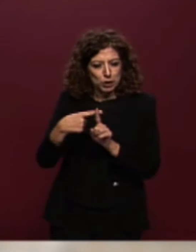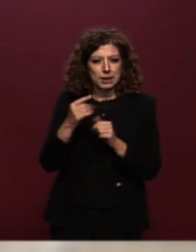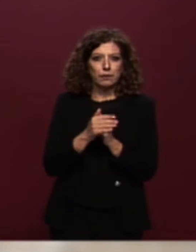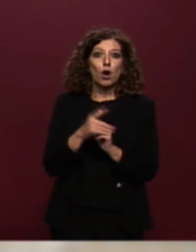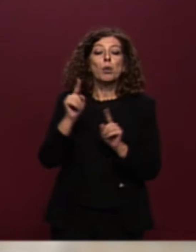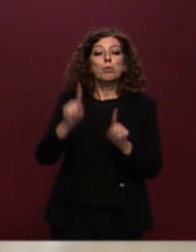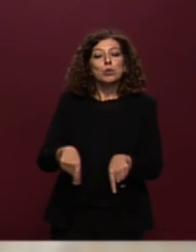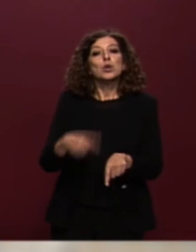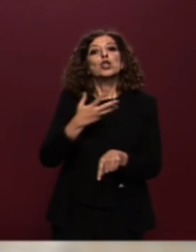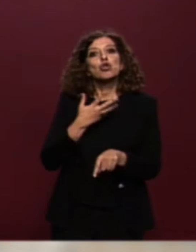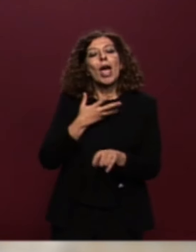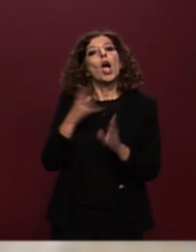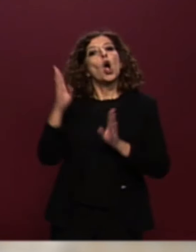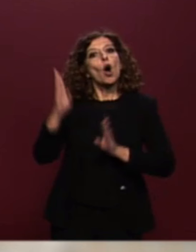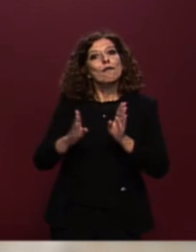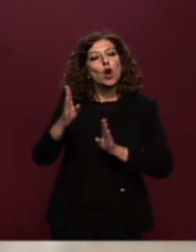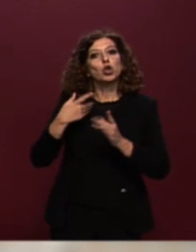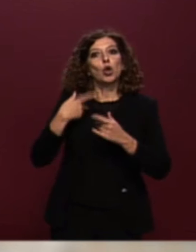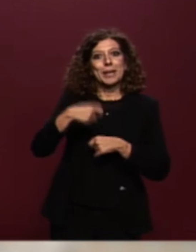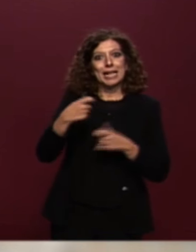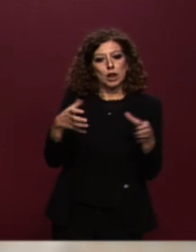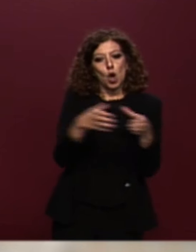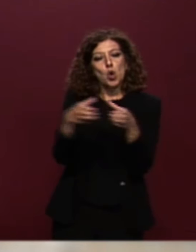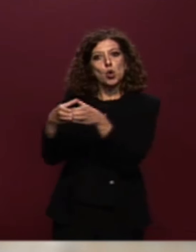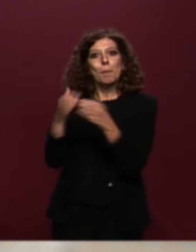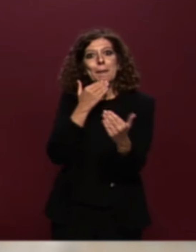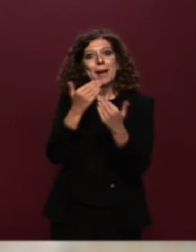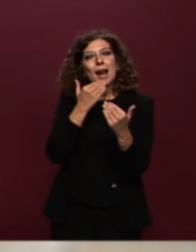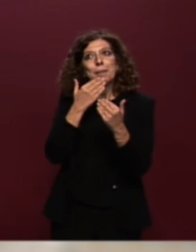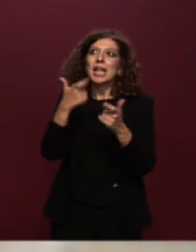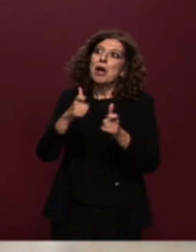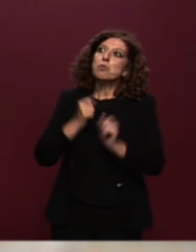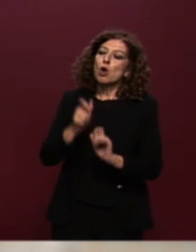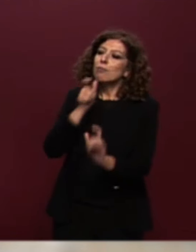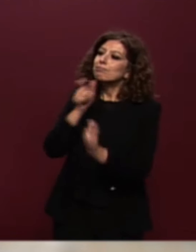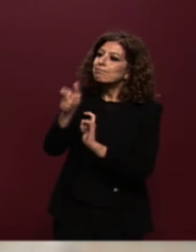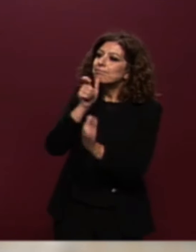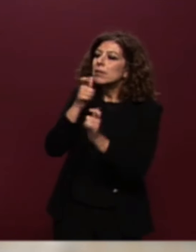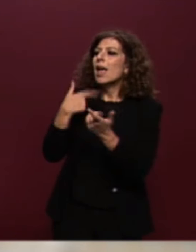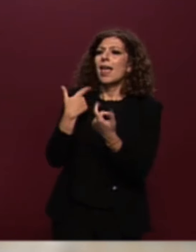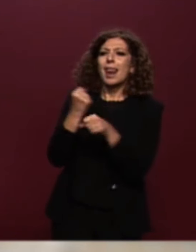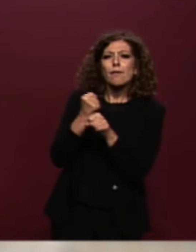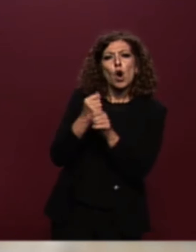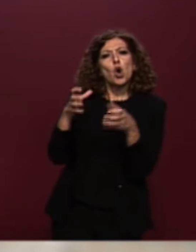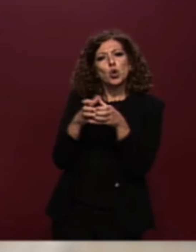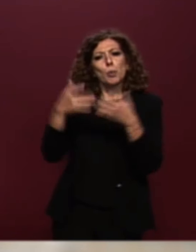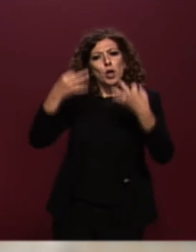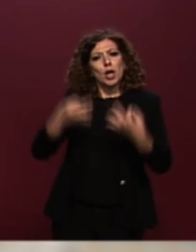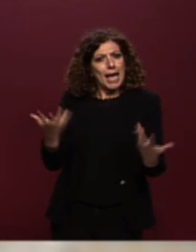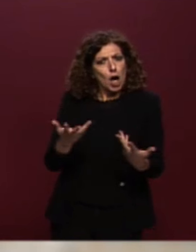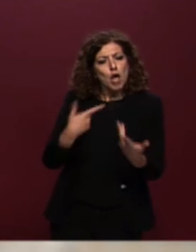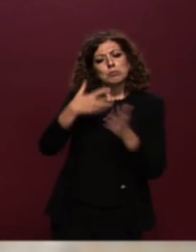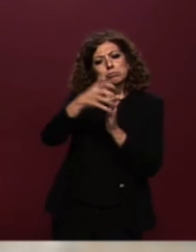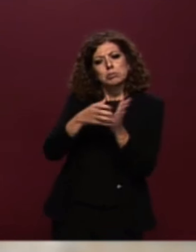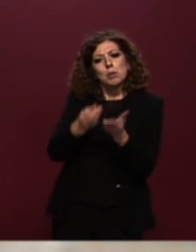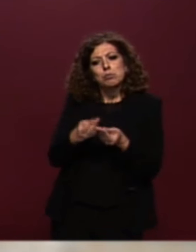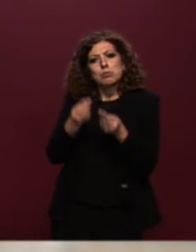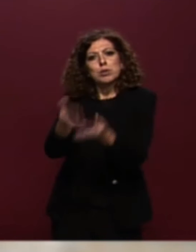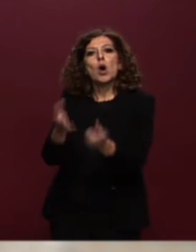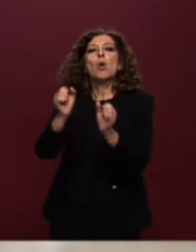con i presidenti dei gruppi parlamentari per restituire quanto hanno prodotto i tavoli di lavoro e per coordinarsi e capire, insomma, come proseguire anche a